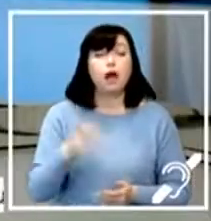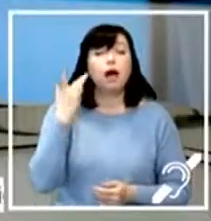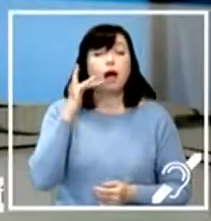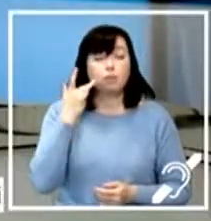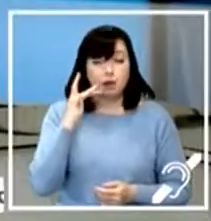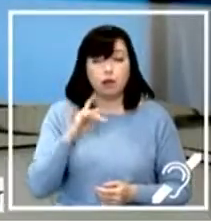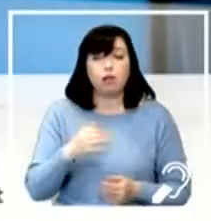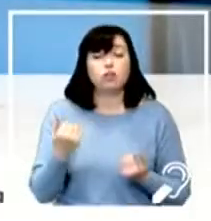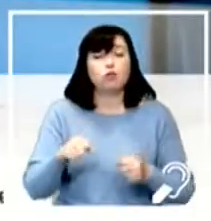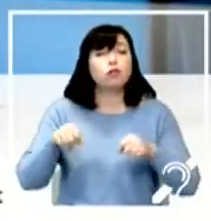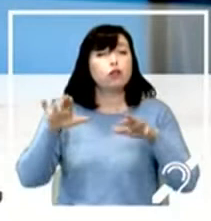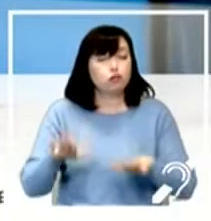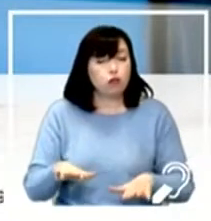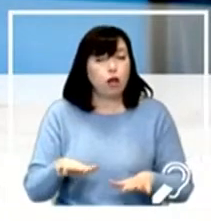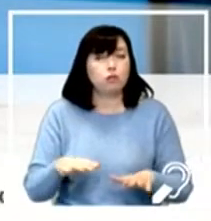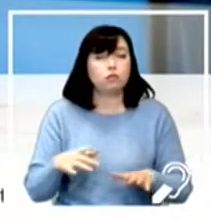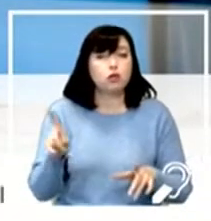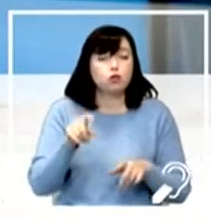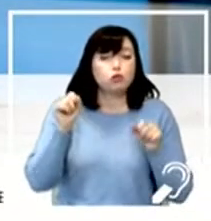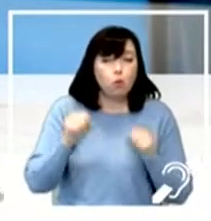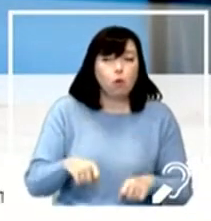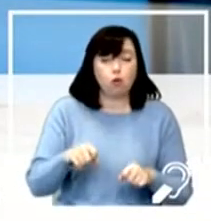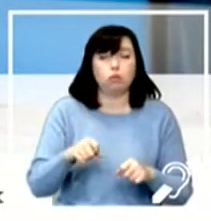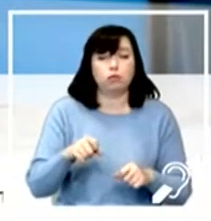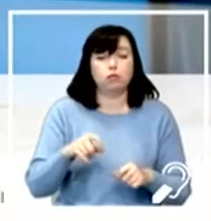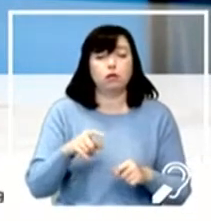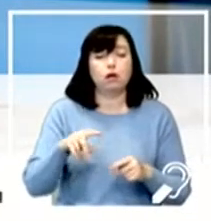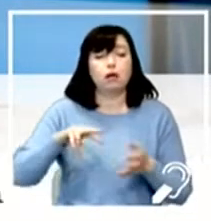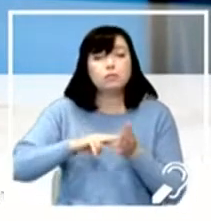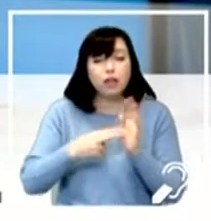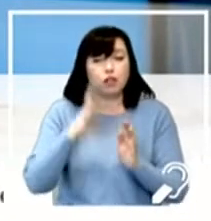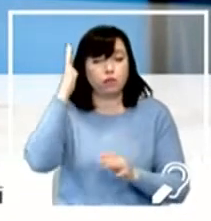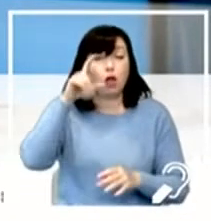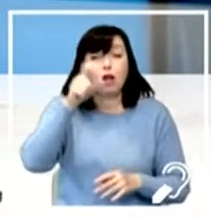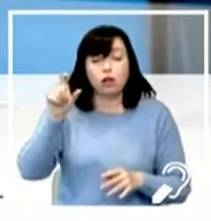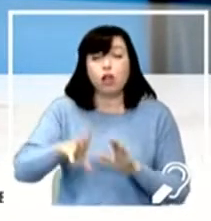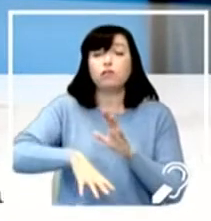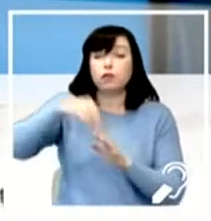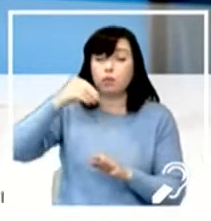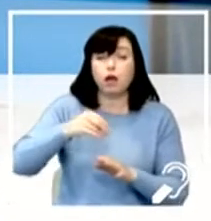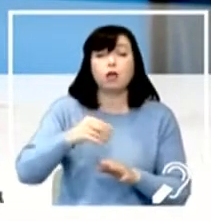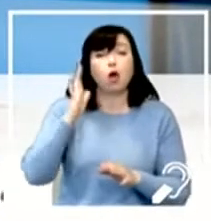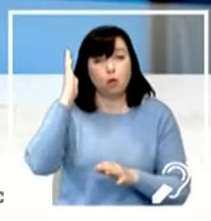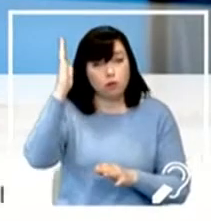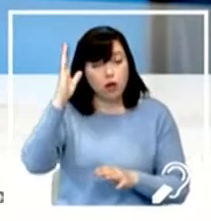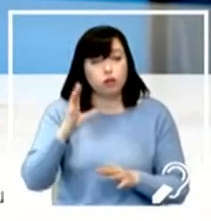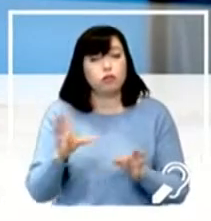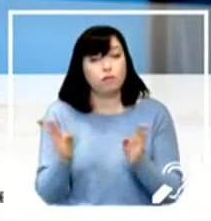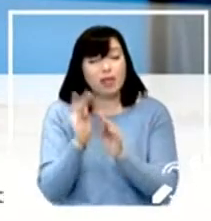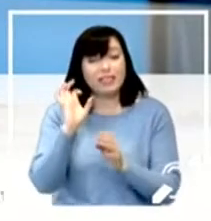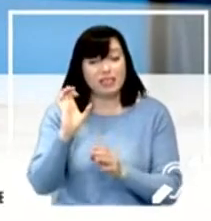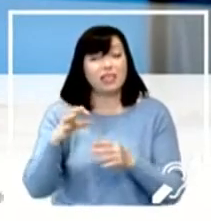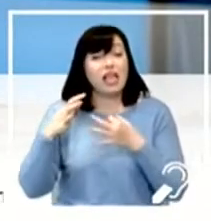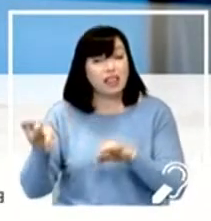Americanii iau astăzi o decizie care l-ar putea creiona cu linii groase viitorul. Cetățenii aleg dacă merg mai departe pe mâna